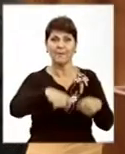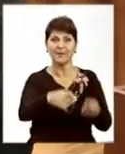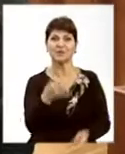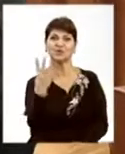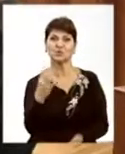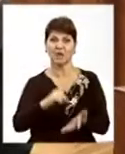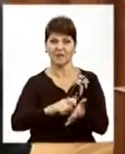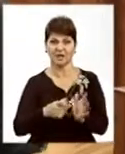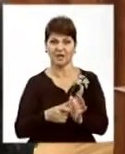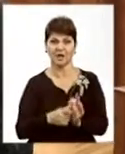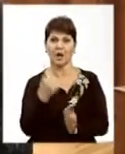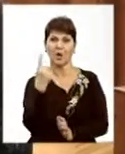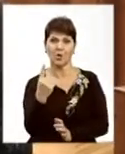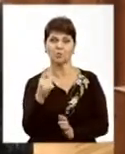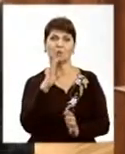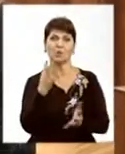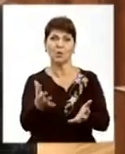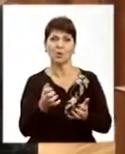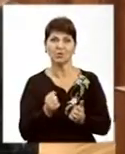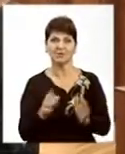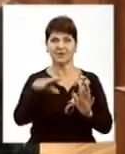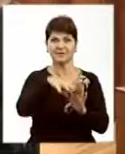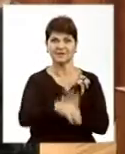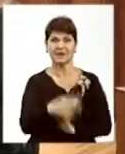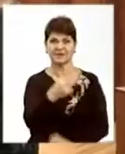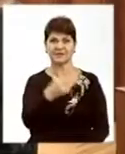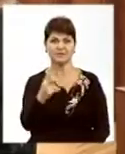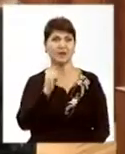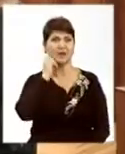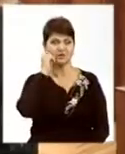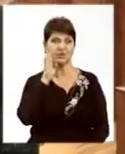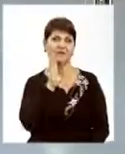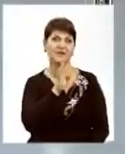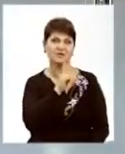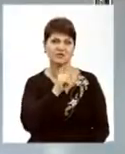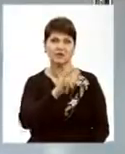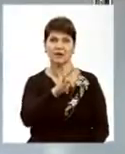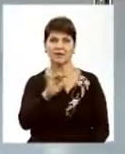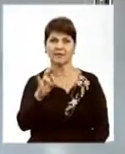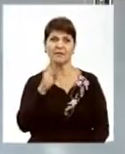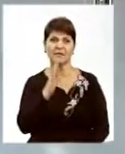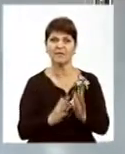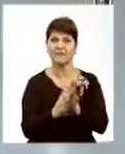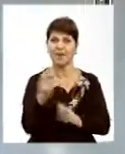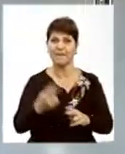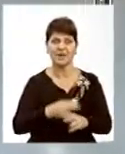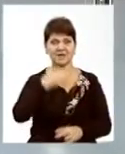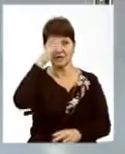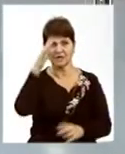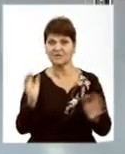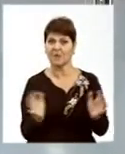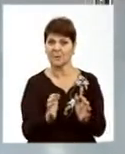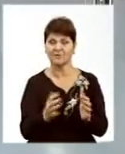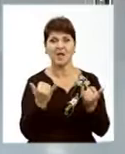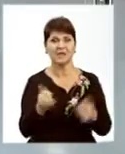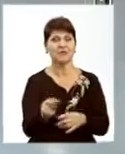4 квартири. В одну з них отримала змогу вселитися 22-річна вінничанка Ніна. Дівчина виросла без батьківського піклування,